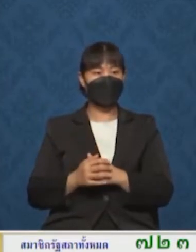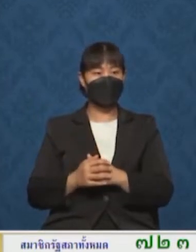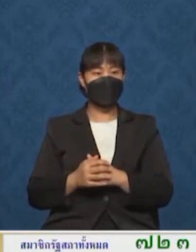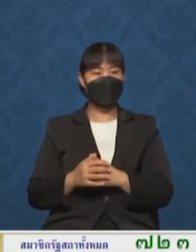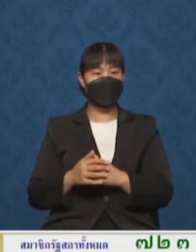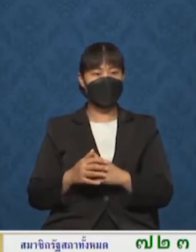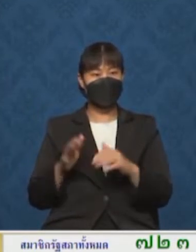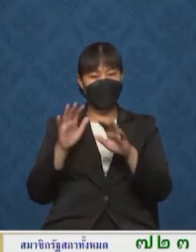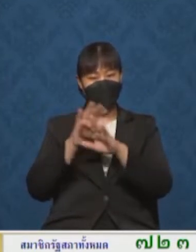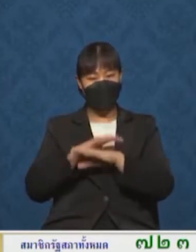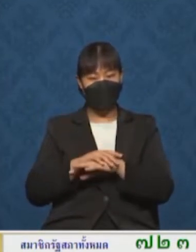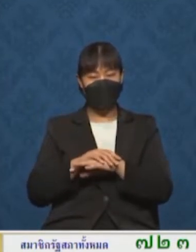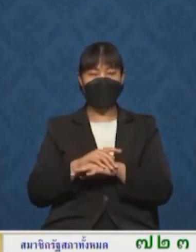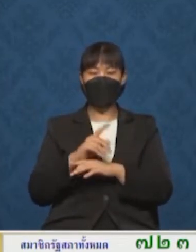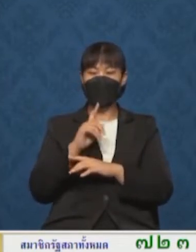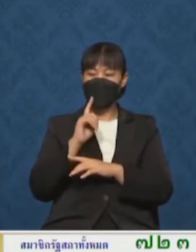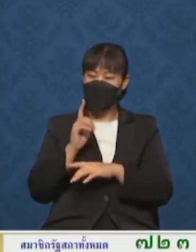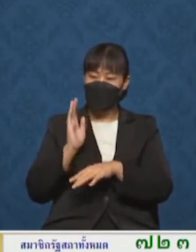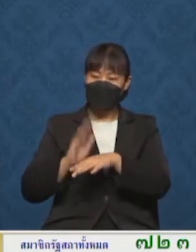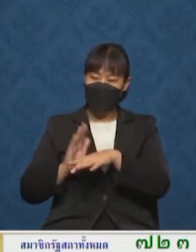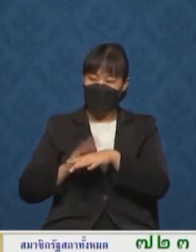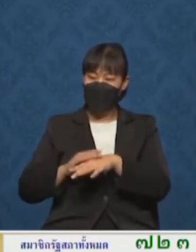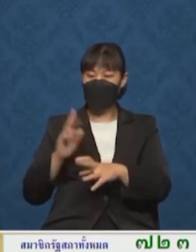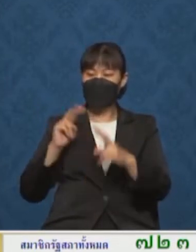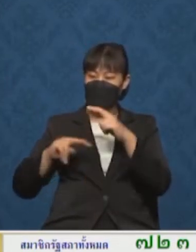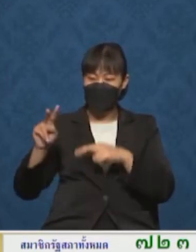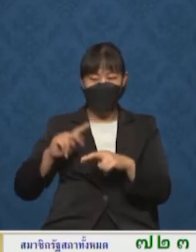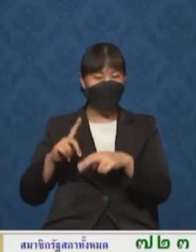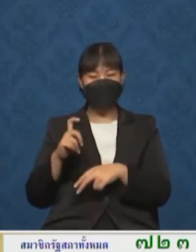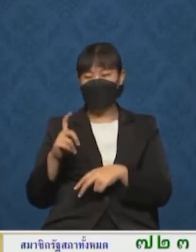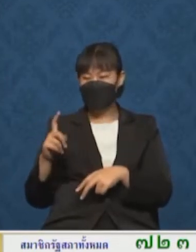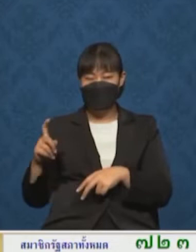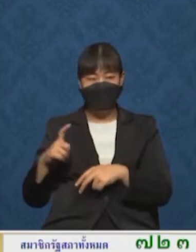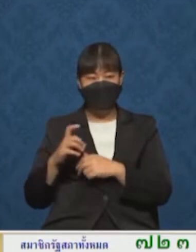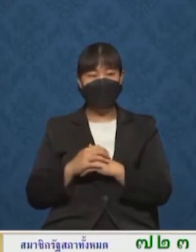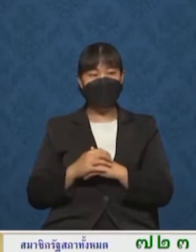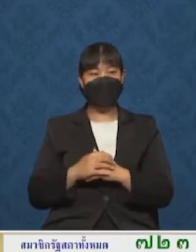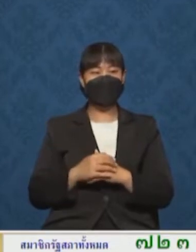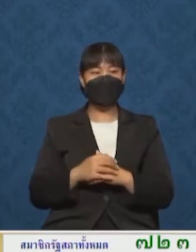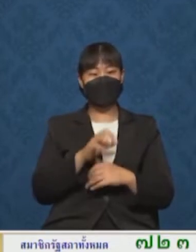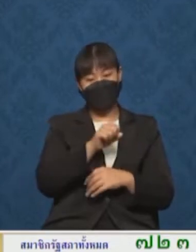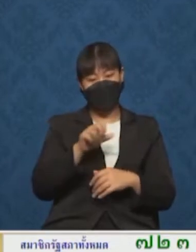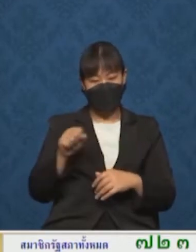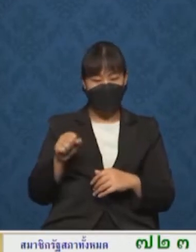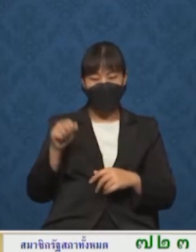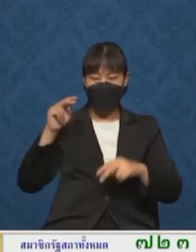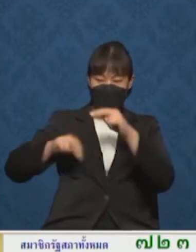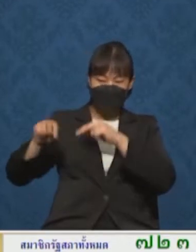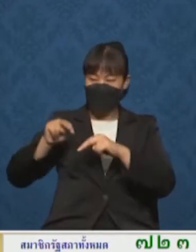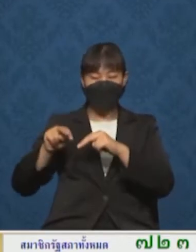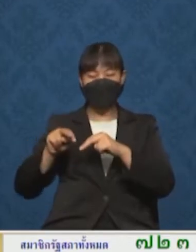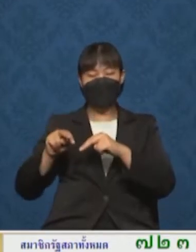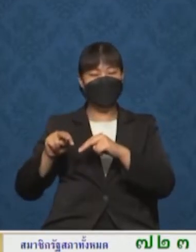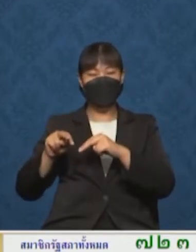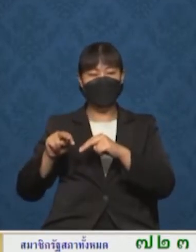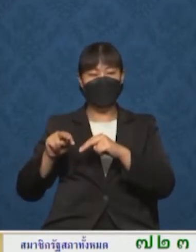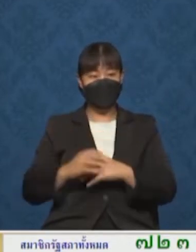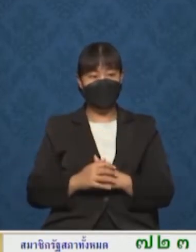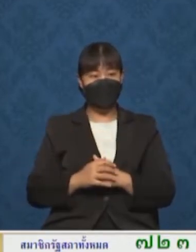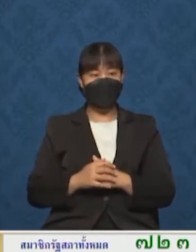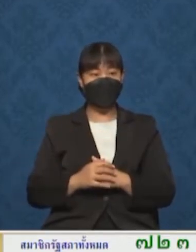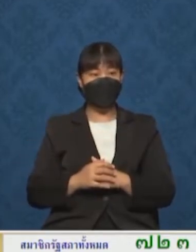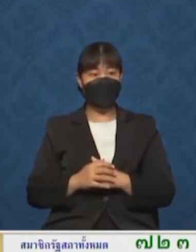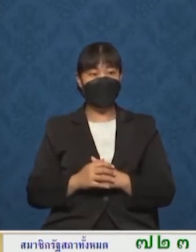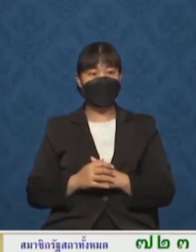จะอภิปรายไม่ได้ จะเตือนตัจสอบไม่ได้แม้กทั่งสภาพูแท้และสดอนซึมาจากชนไม่สามารถไปตัจสอบได้ตรนี้